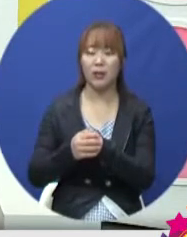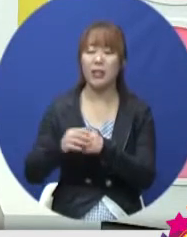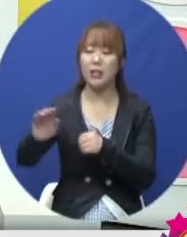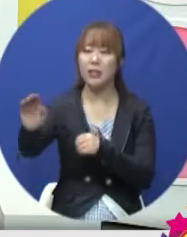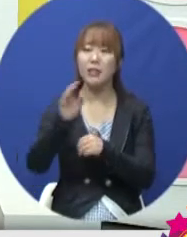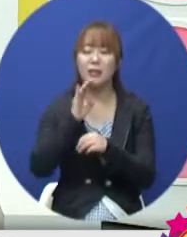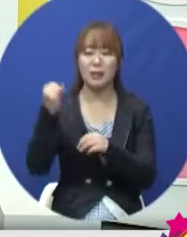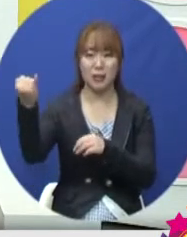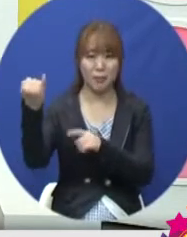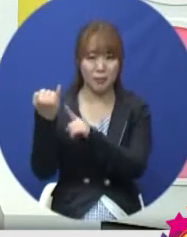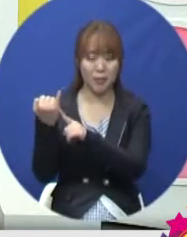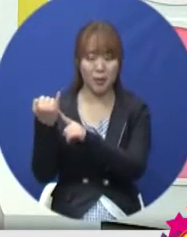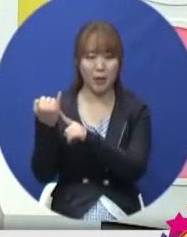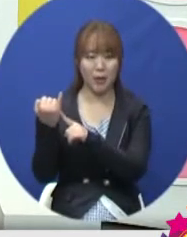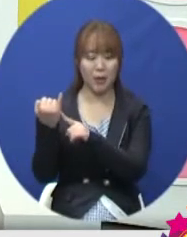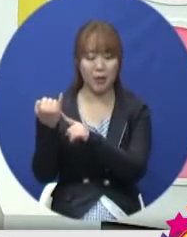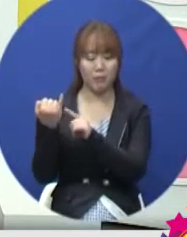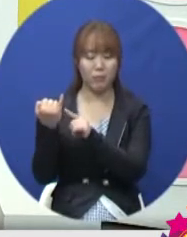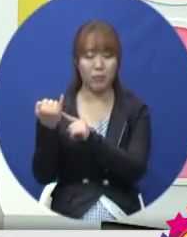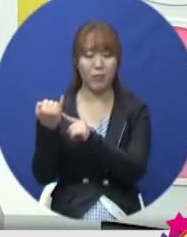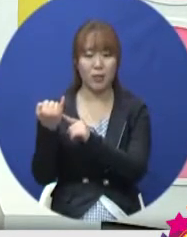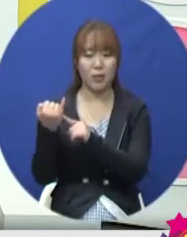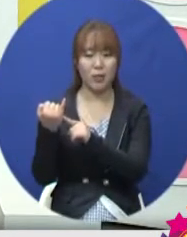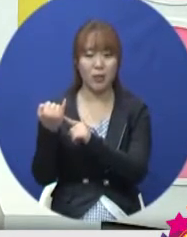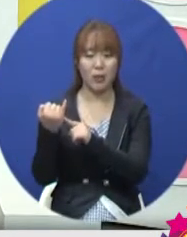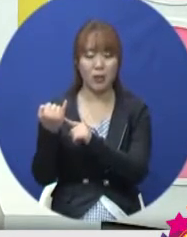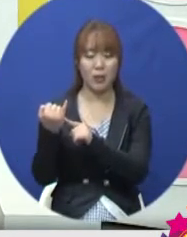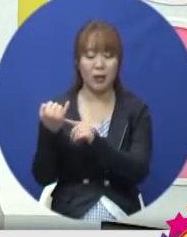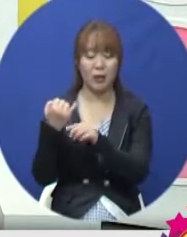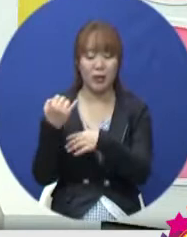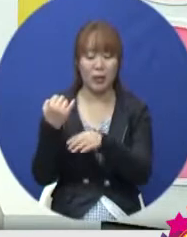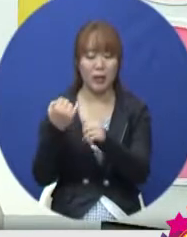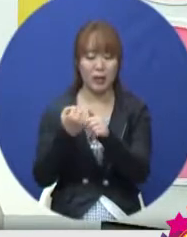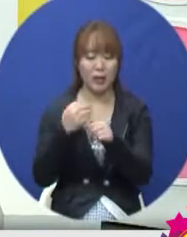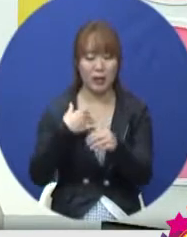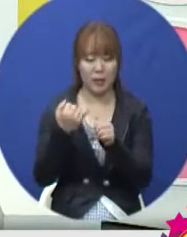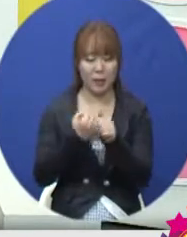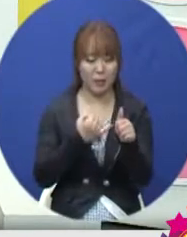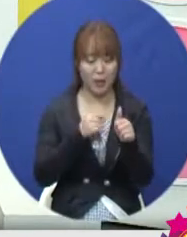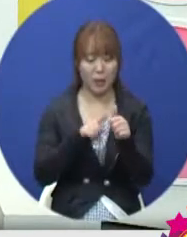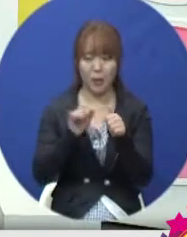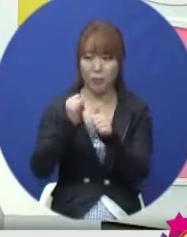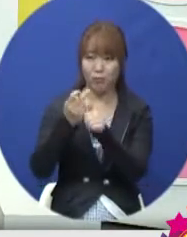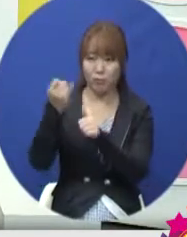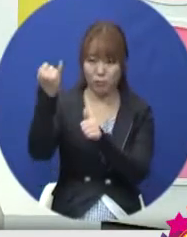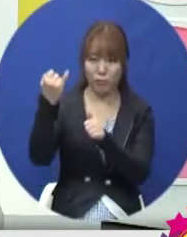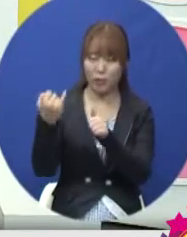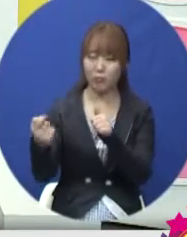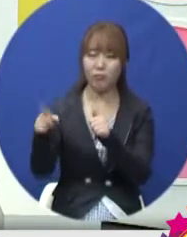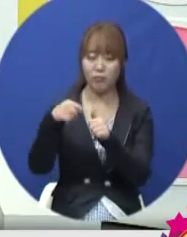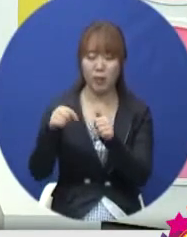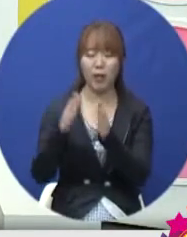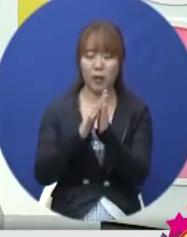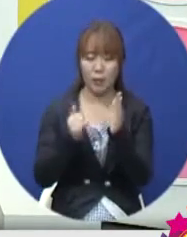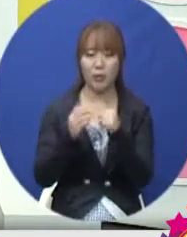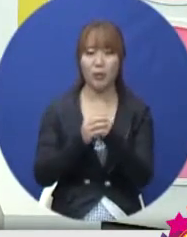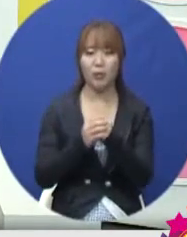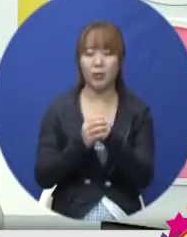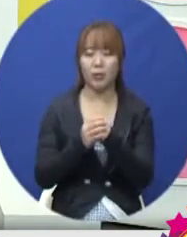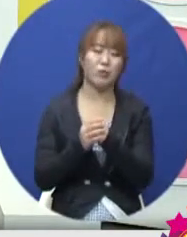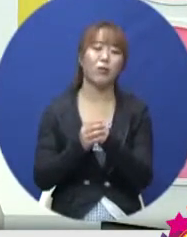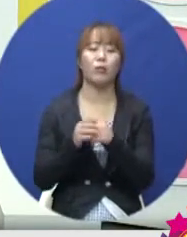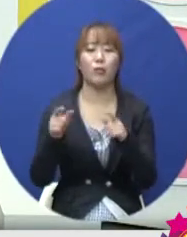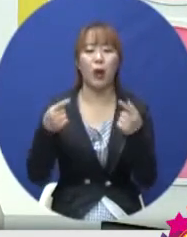가셨지만, 신우 가까이 사니까요. 신우 또 그 자식들? 그렇죠. 조카. 그